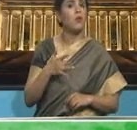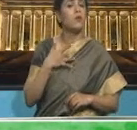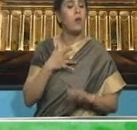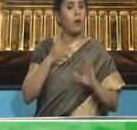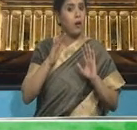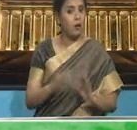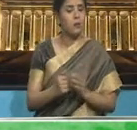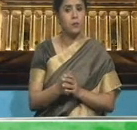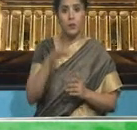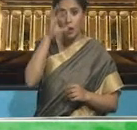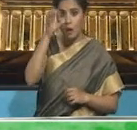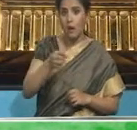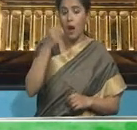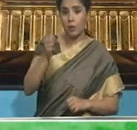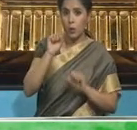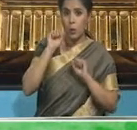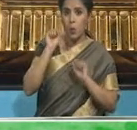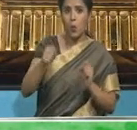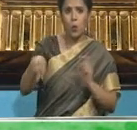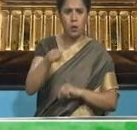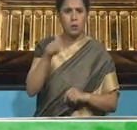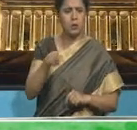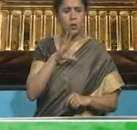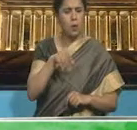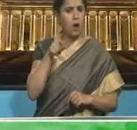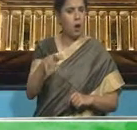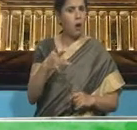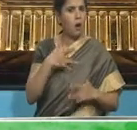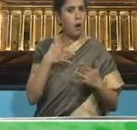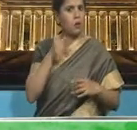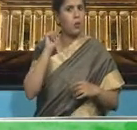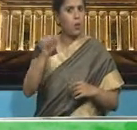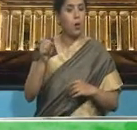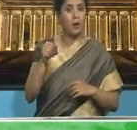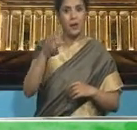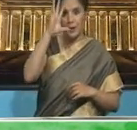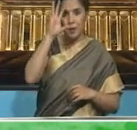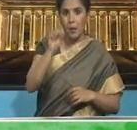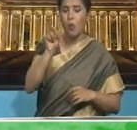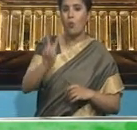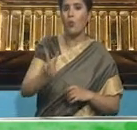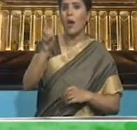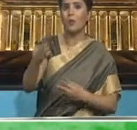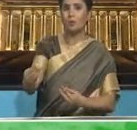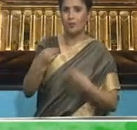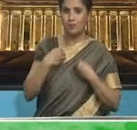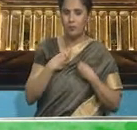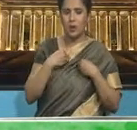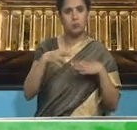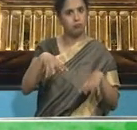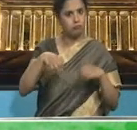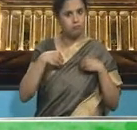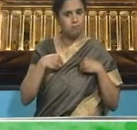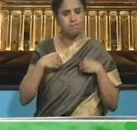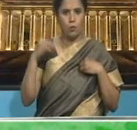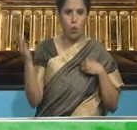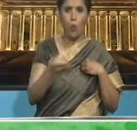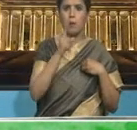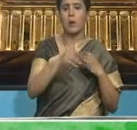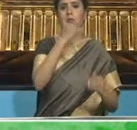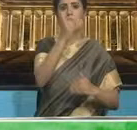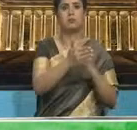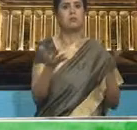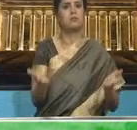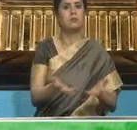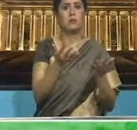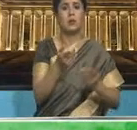कि गांधी जी के सर्वोदय की आदर्शों को प्राप्त करना अर्थात सभी का उत्थान किया जाना